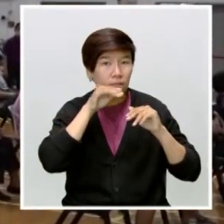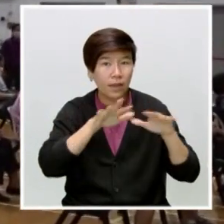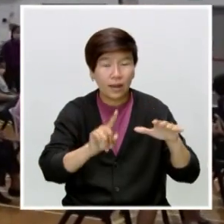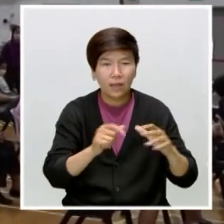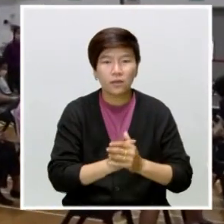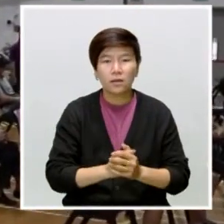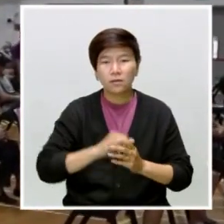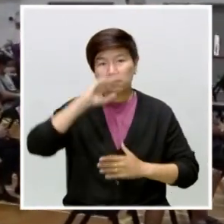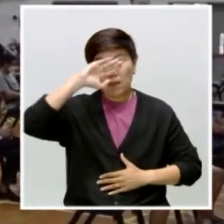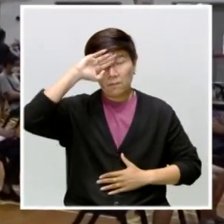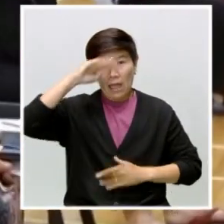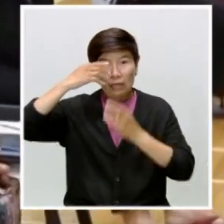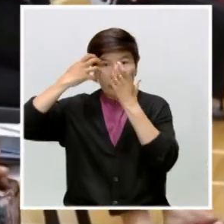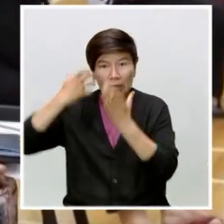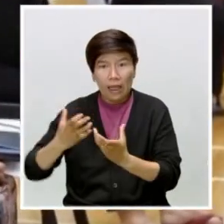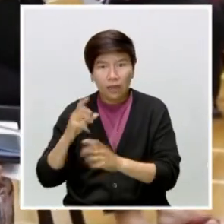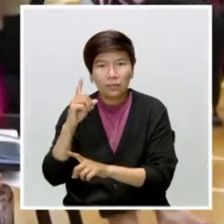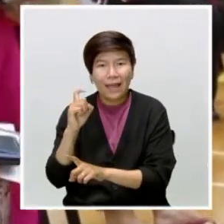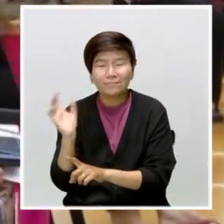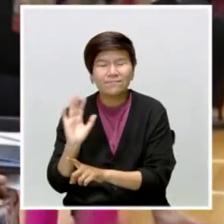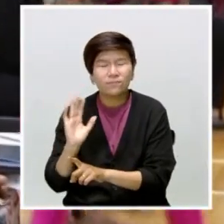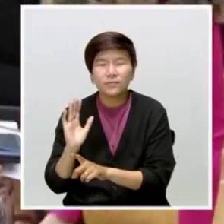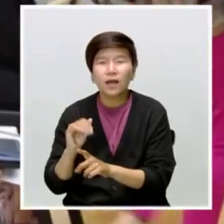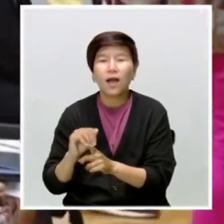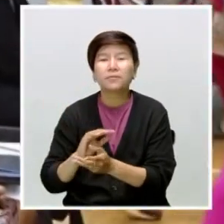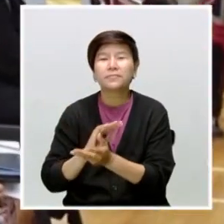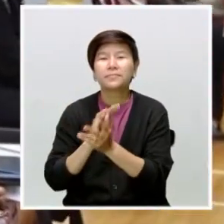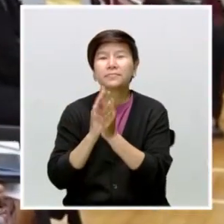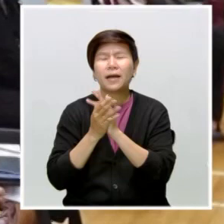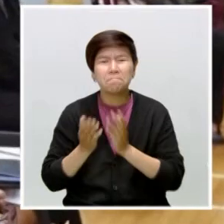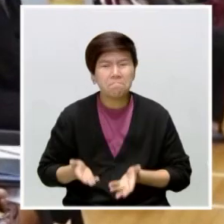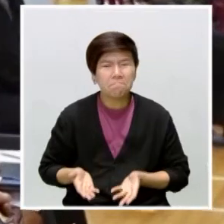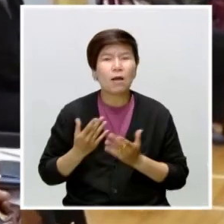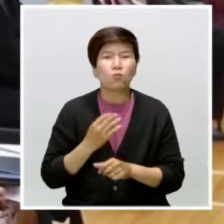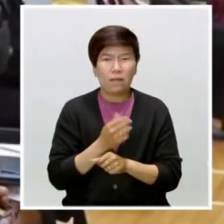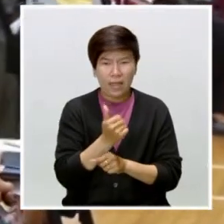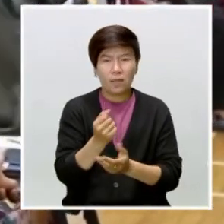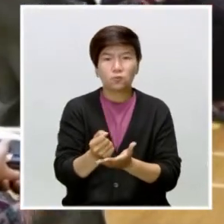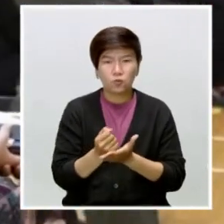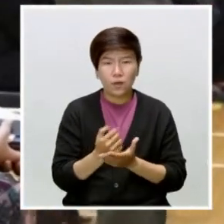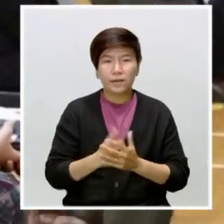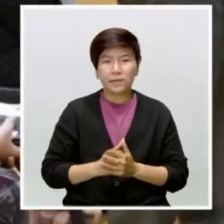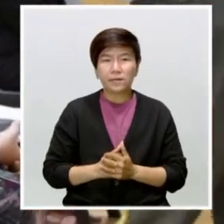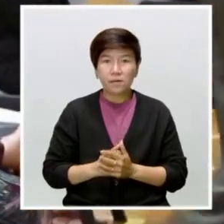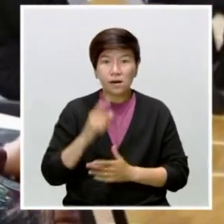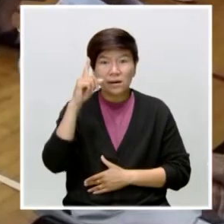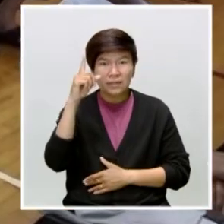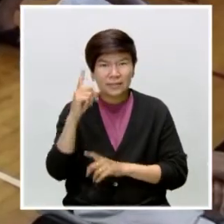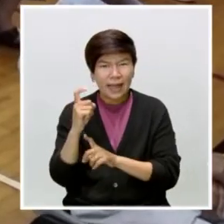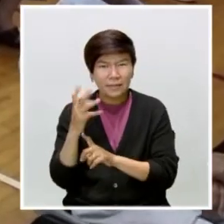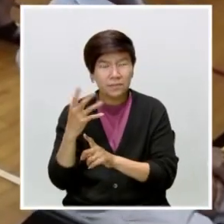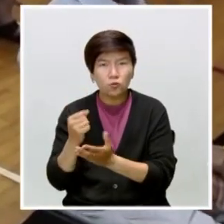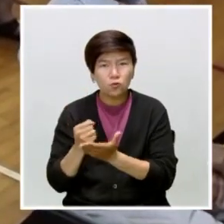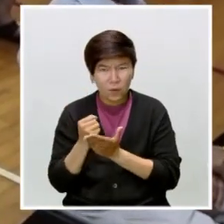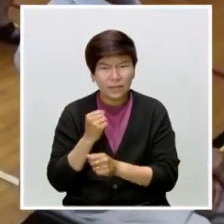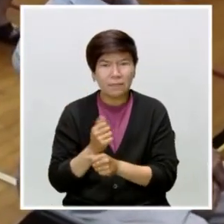ลดอาการเจ็บป่วยรุนแรงได้หลังจากฉีดวัคซีนให้กับประชาชนในระดับนึงแล้วนะคะรวมถึงลดอัตราการเสียชีวิตได้มากทีเดียวจนตอนนี้ล่าสุ